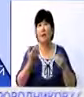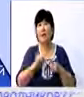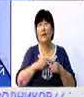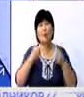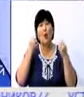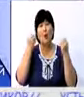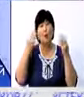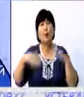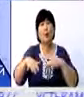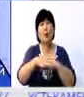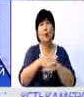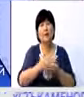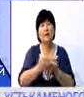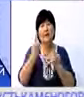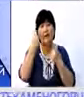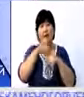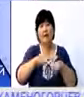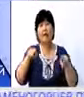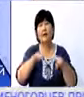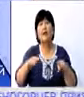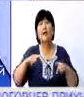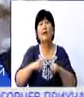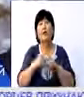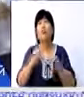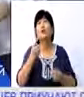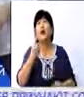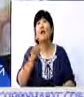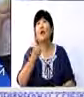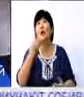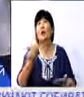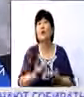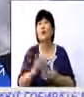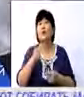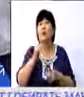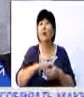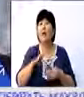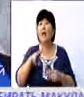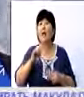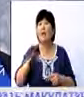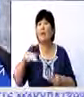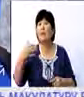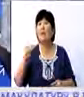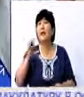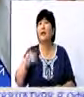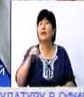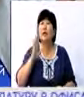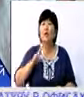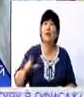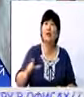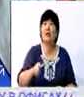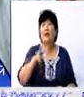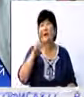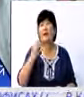культуру населения именно в сфере информационных технологий. И еще одна хорошая новость. Совсем скоро на левом берегу Сырдарьи в новом квартале